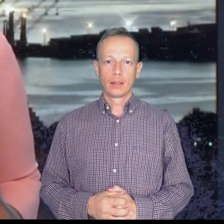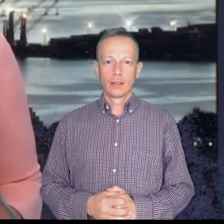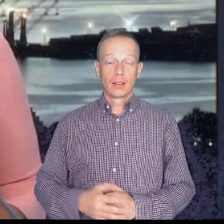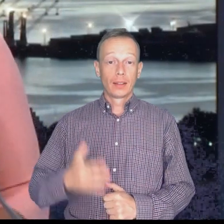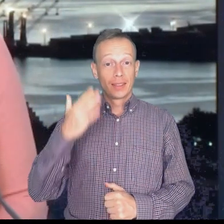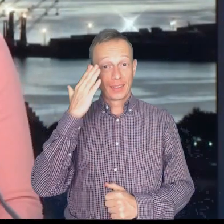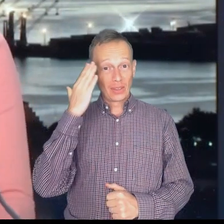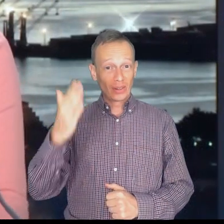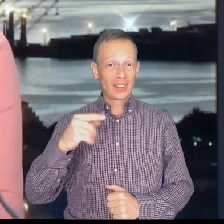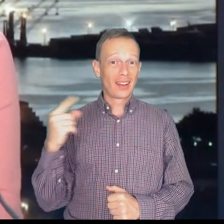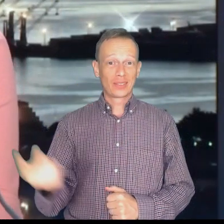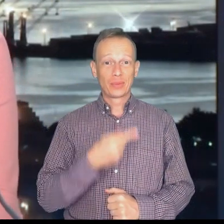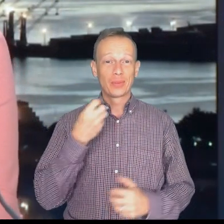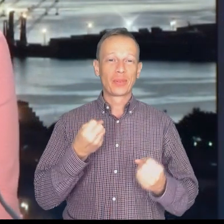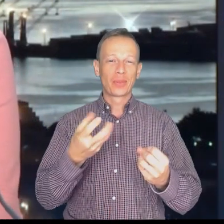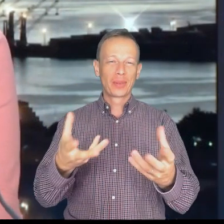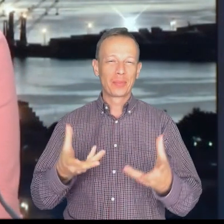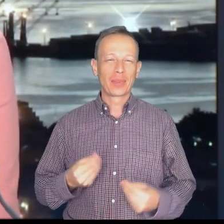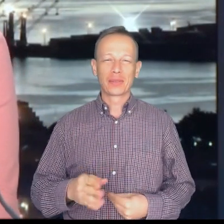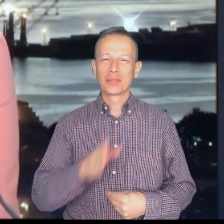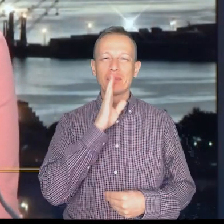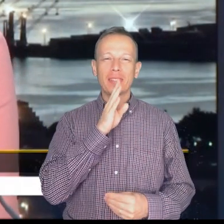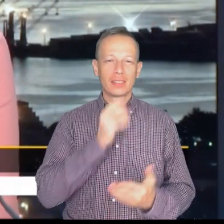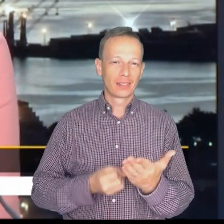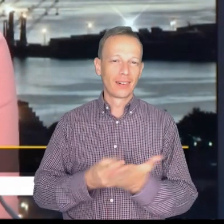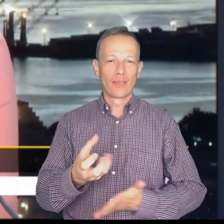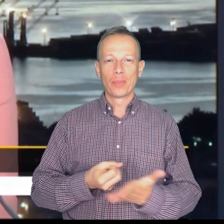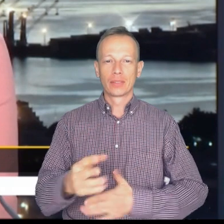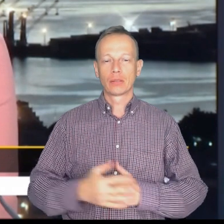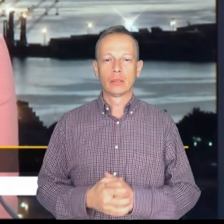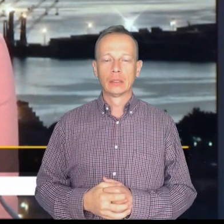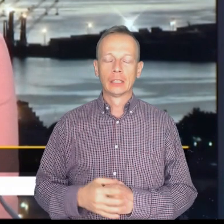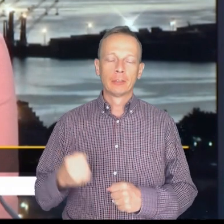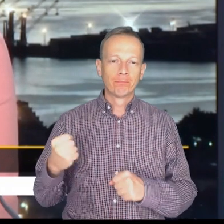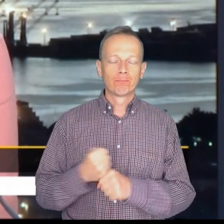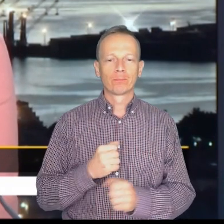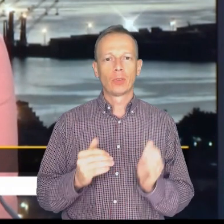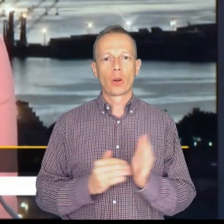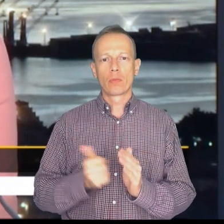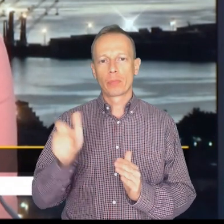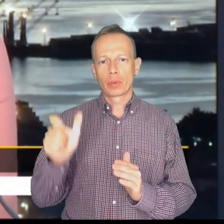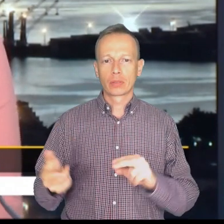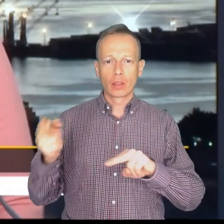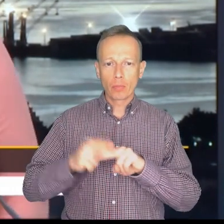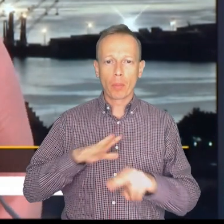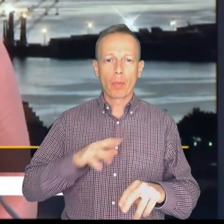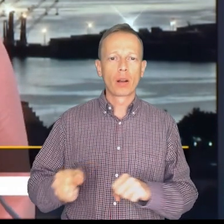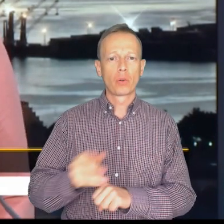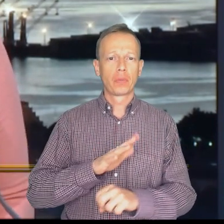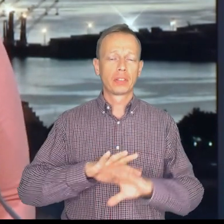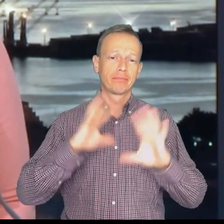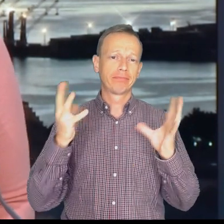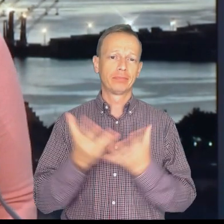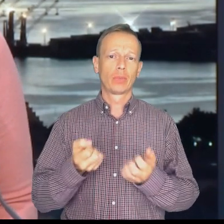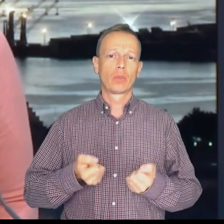Yarana à toutes et à tous et bienvenue dans ce journal de la mi-journée. On déplore un nouveau décès lié à la Covid-19. Le nombre total est désormais